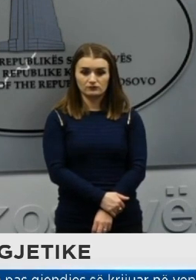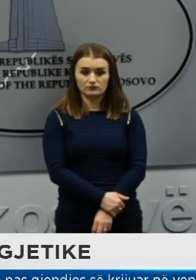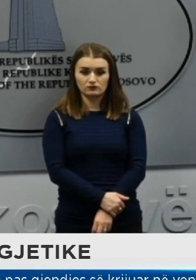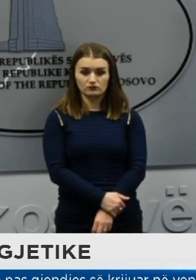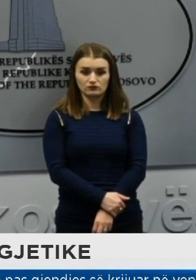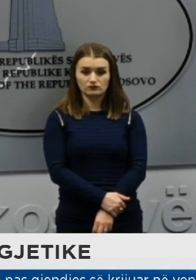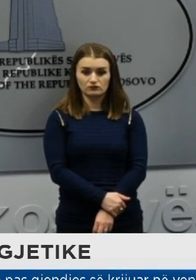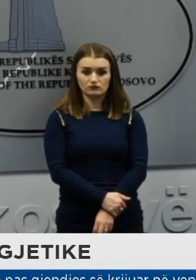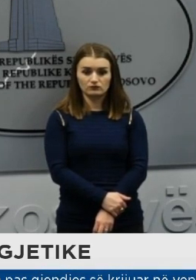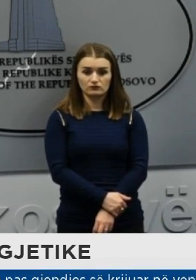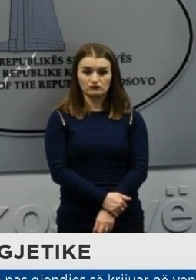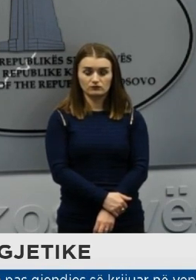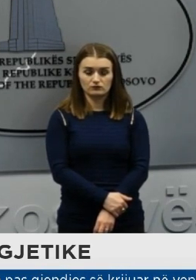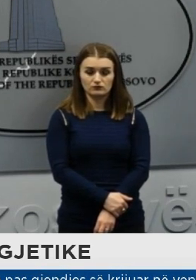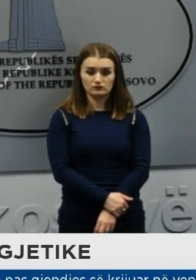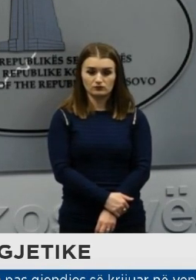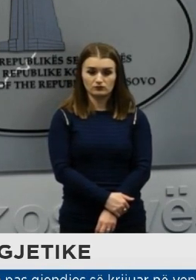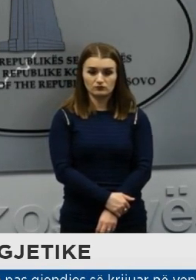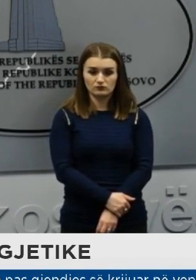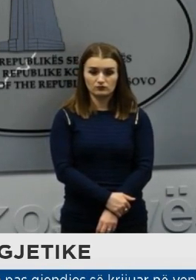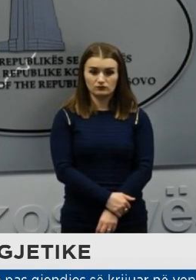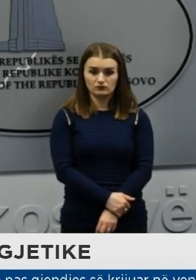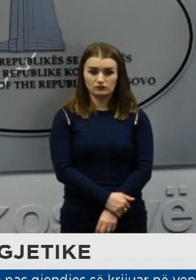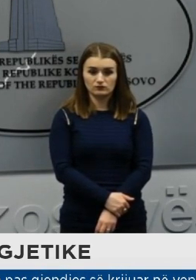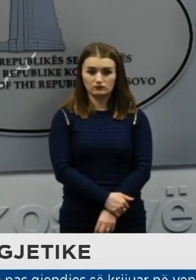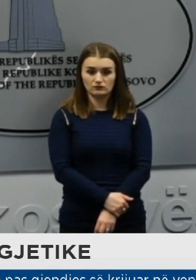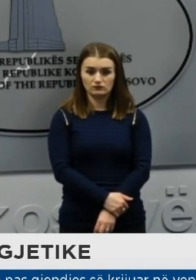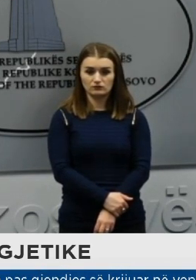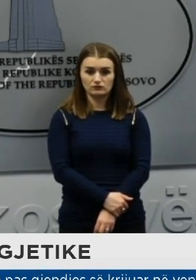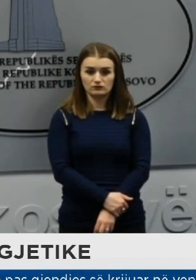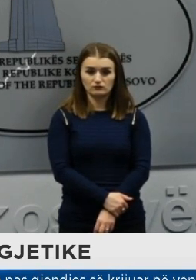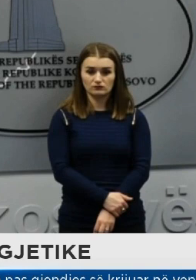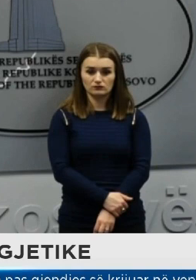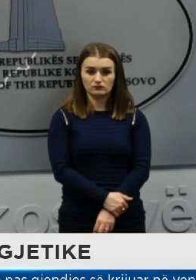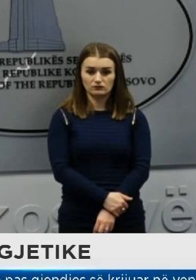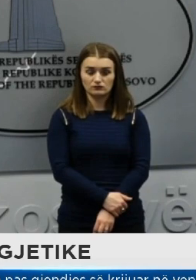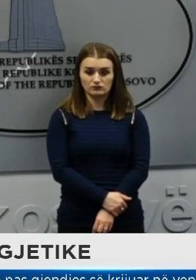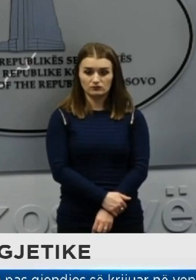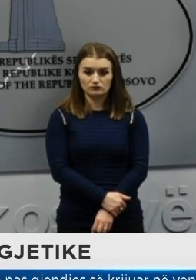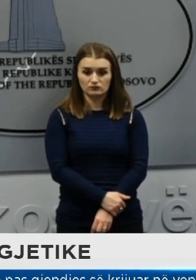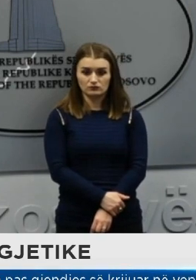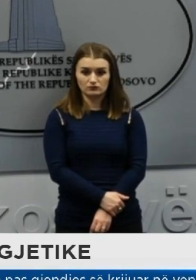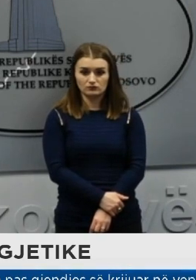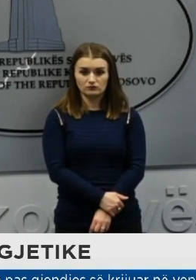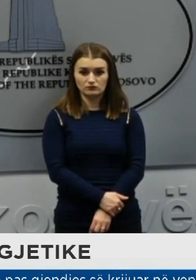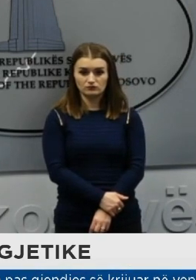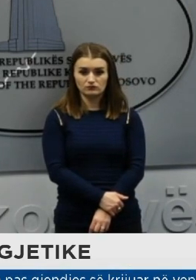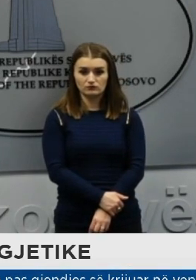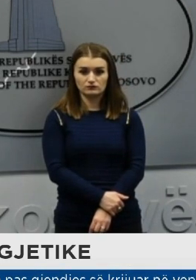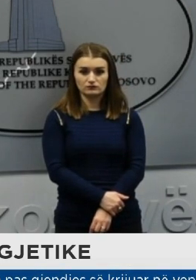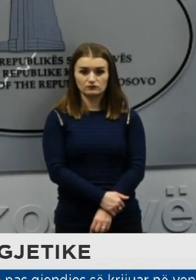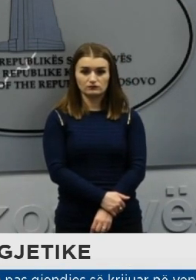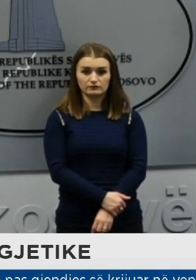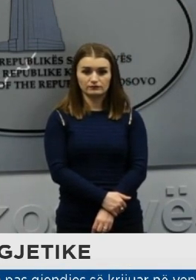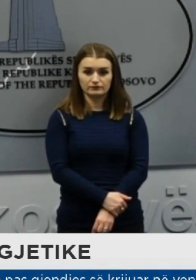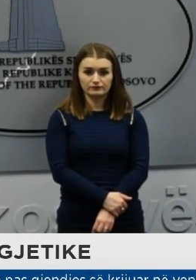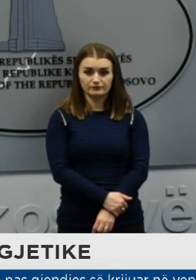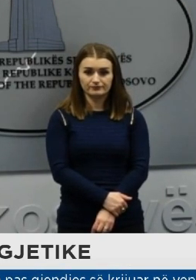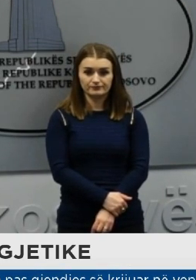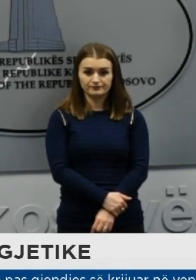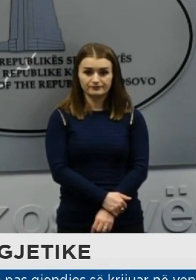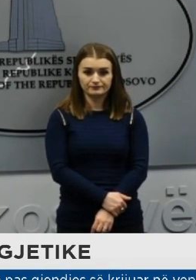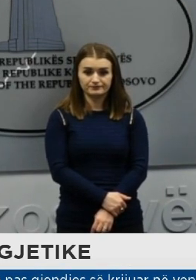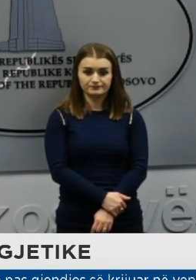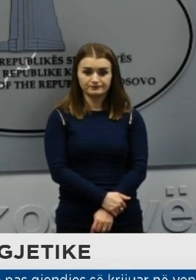isključenje, koliko vremenski, dnevno, jer je rečeno 2 sata, međutim imamo 2 puta 2,